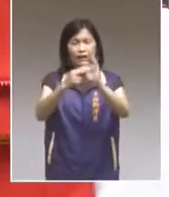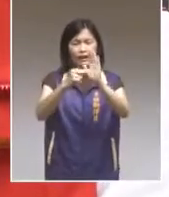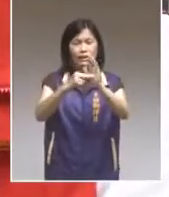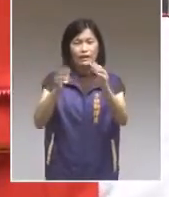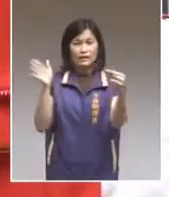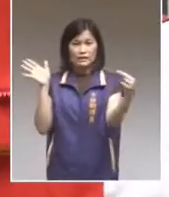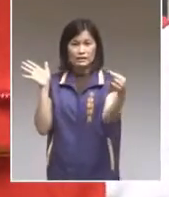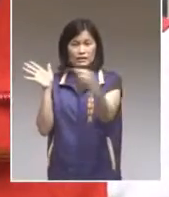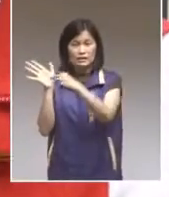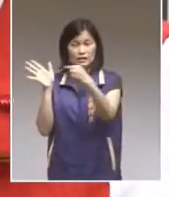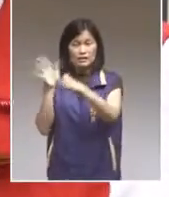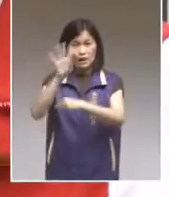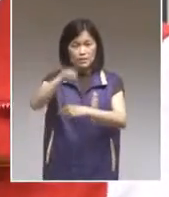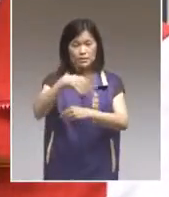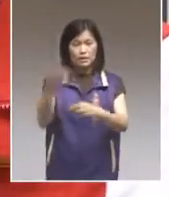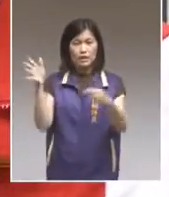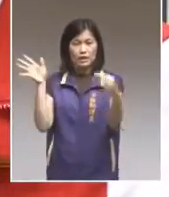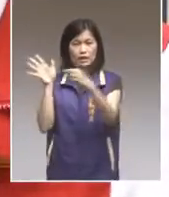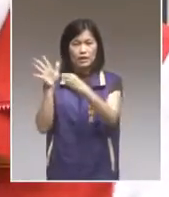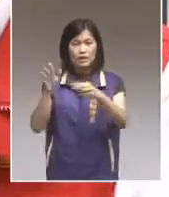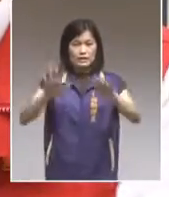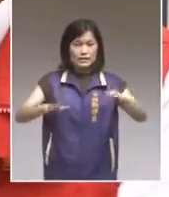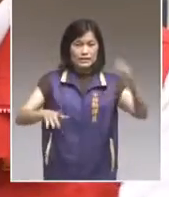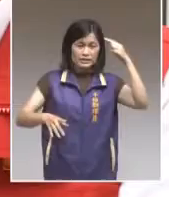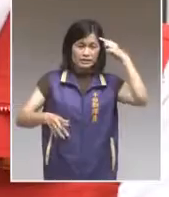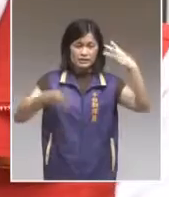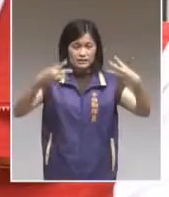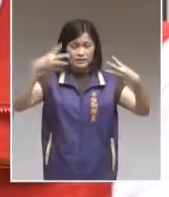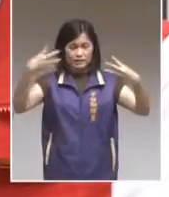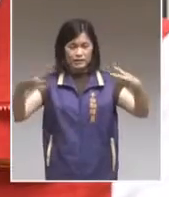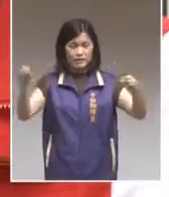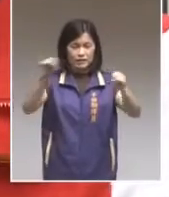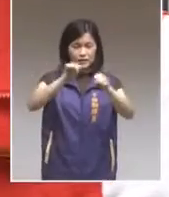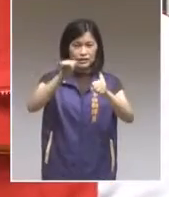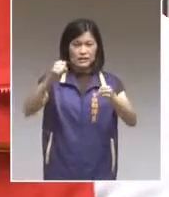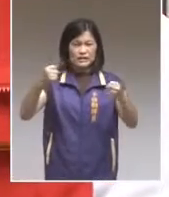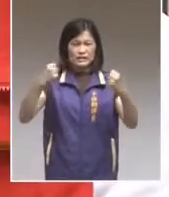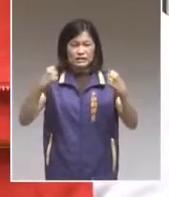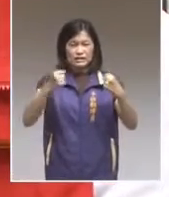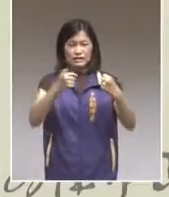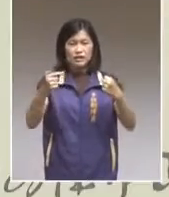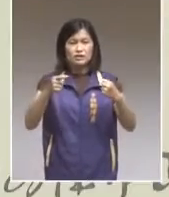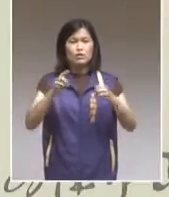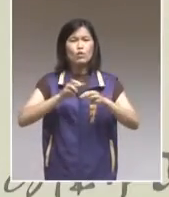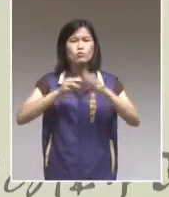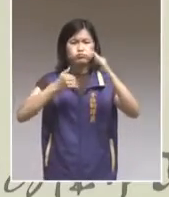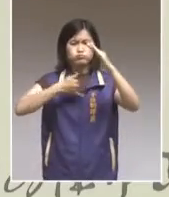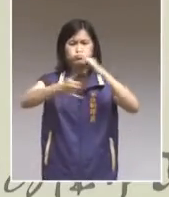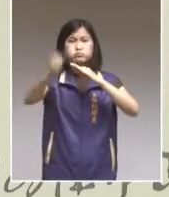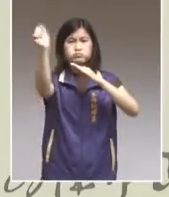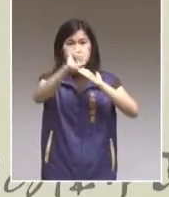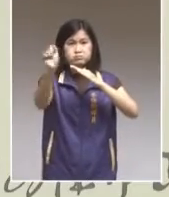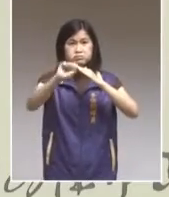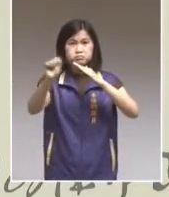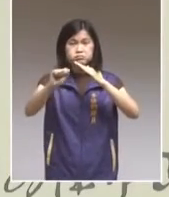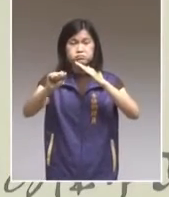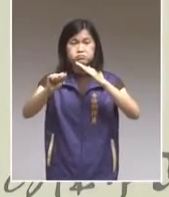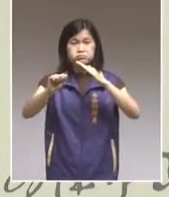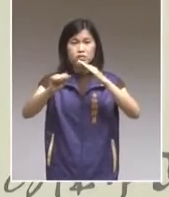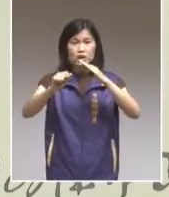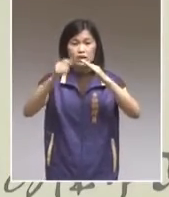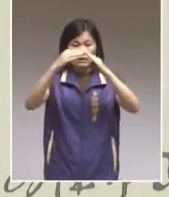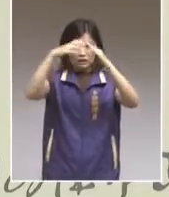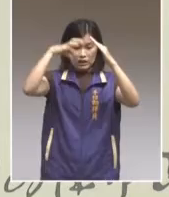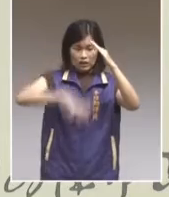明。我们现在是3+4，是居家隔离，当然强度最强。你不可以出门啊，你不可以出门，你